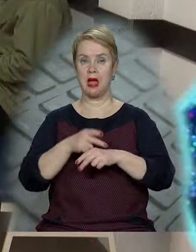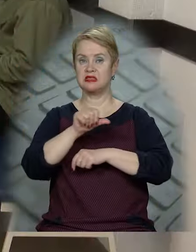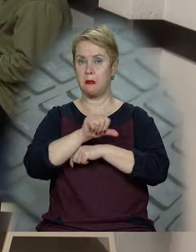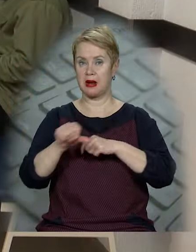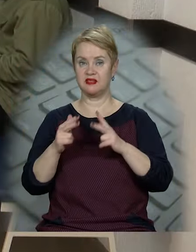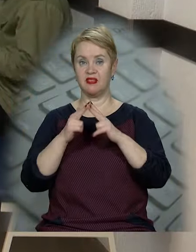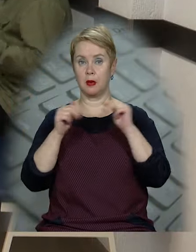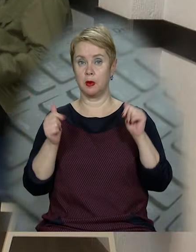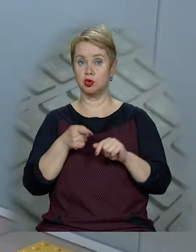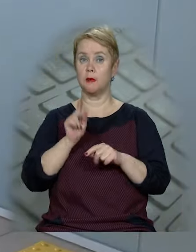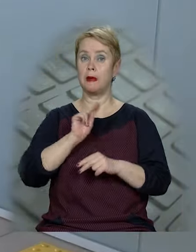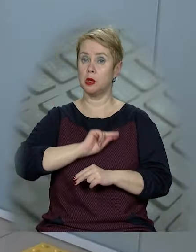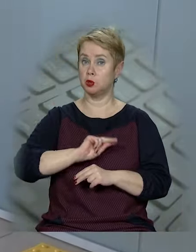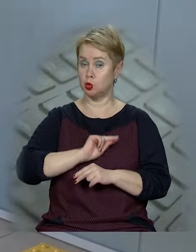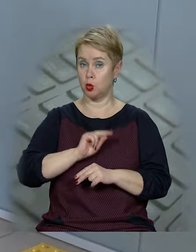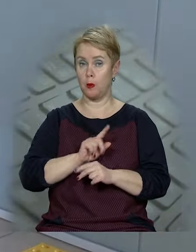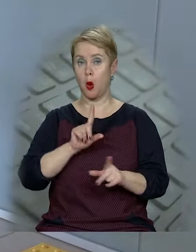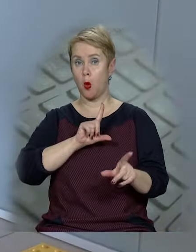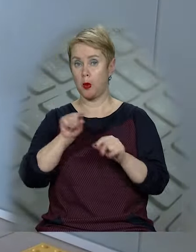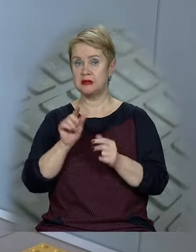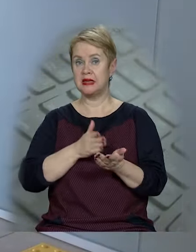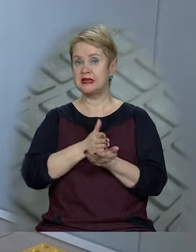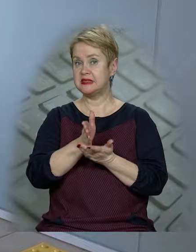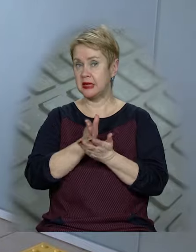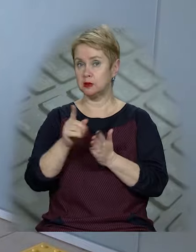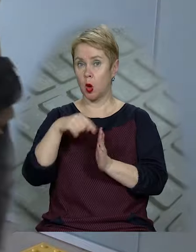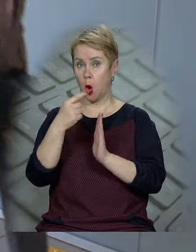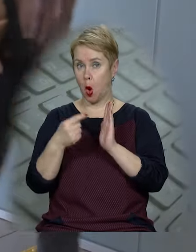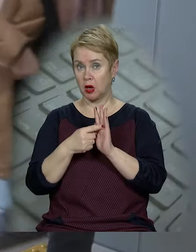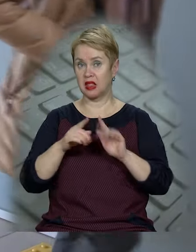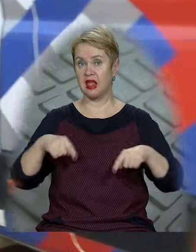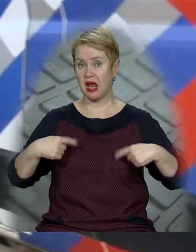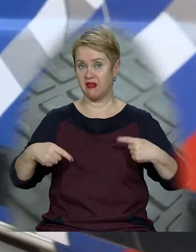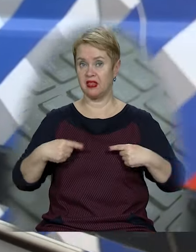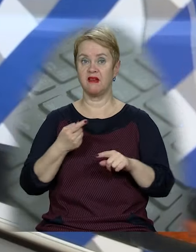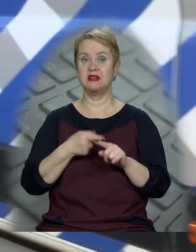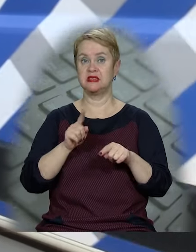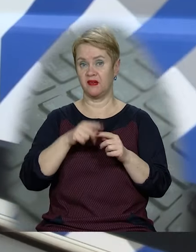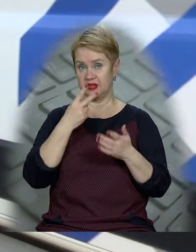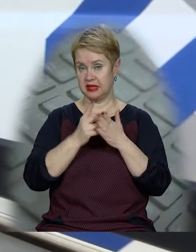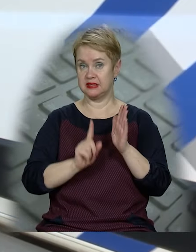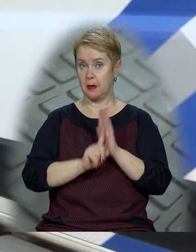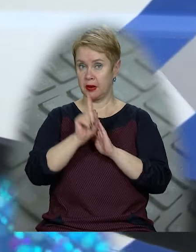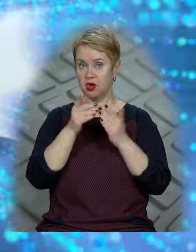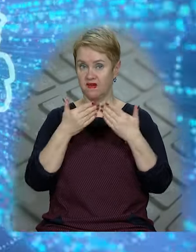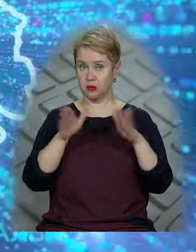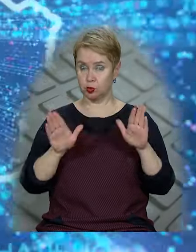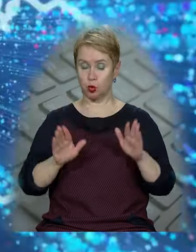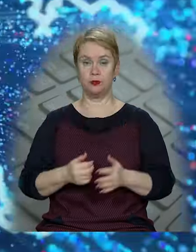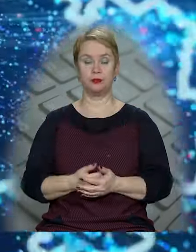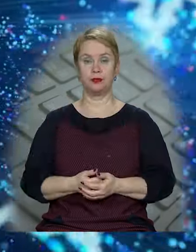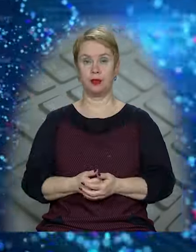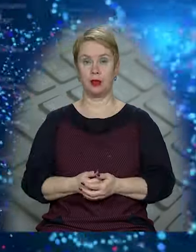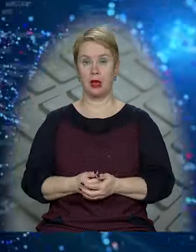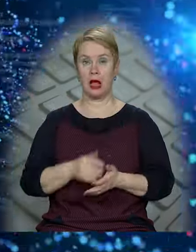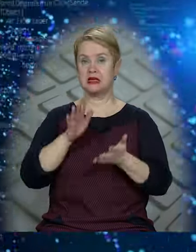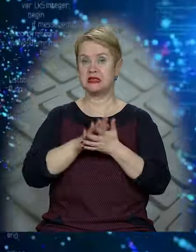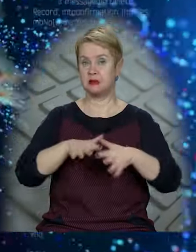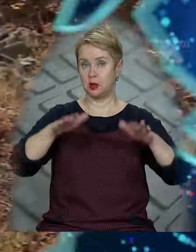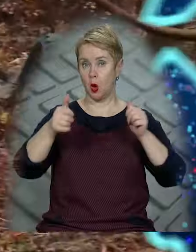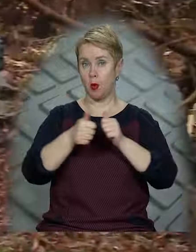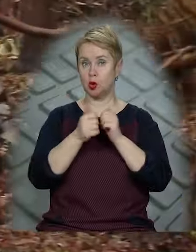Безбар'єрність у Дніпрі. Чи вона працює? Про поїздку інстанціями городянки на інвалідному візку дивіться одразу на початку випуску.